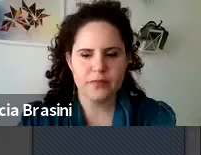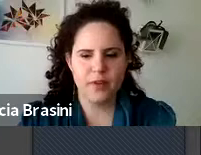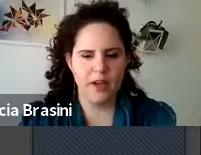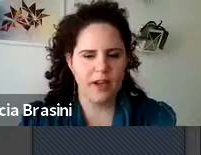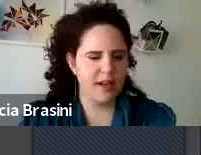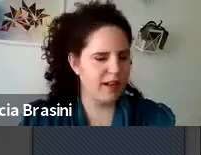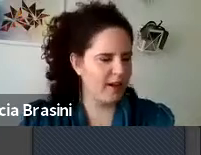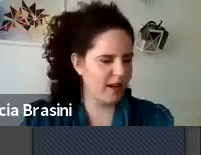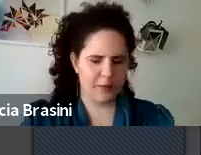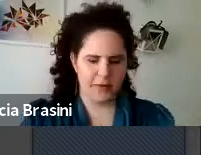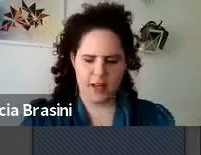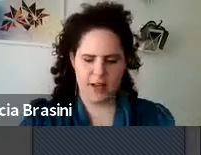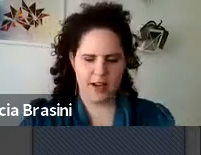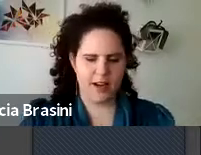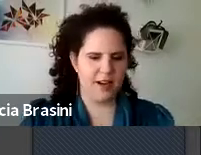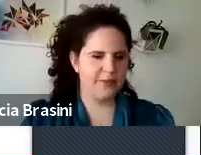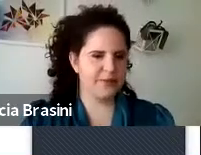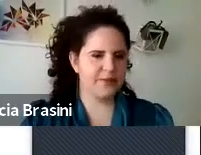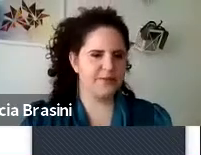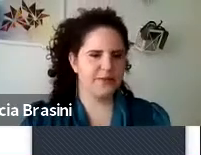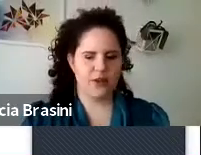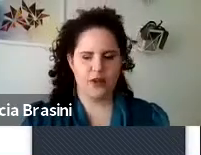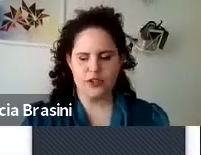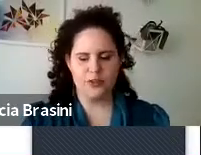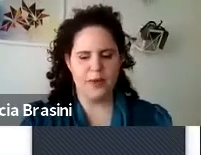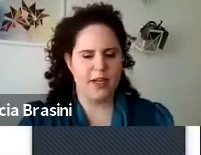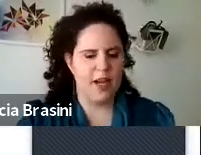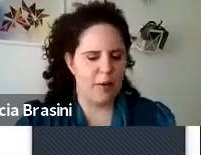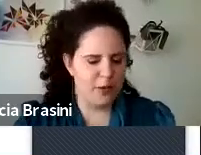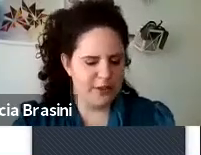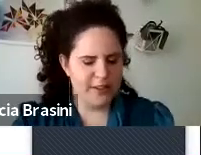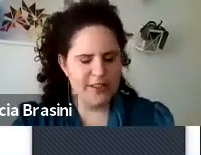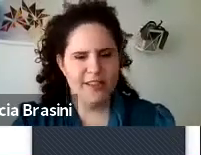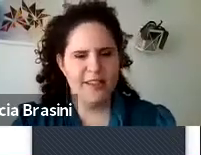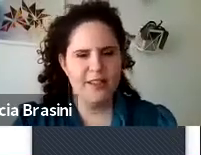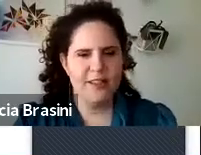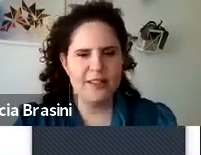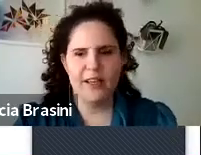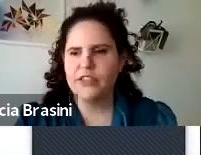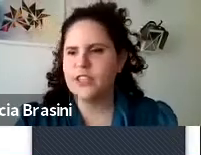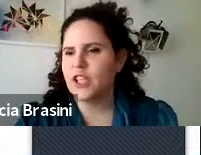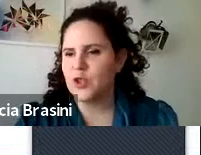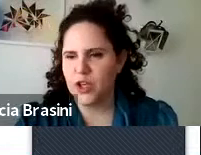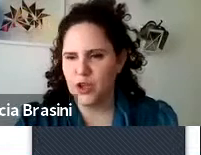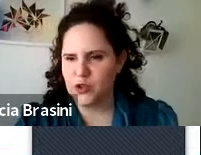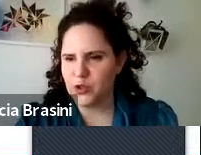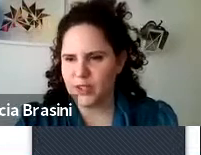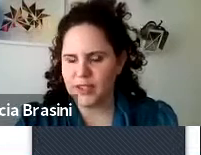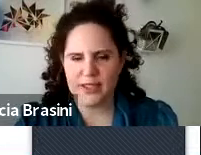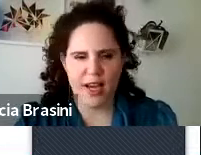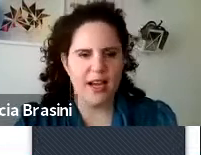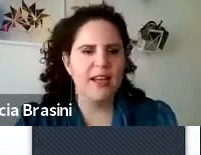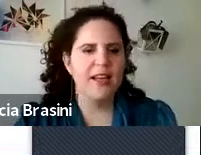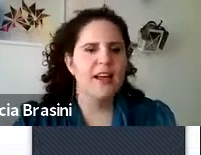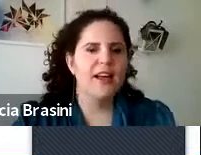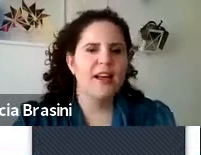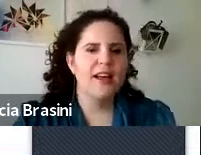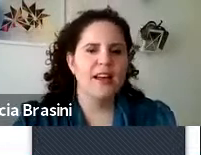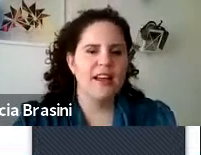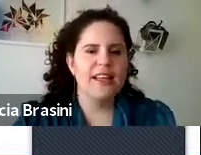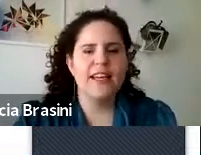Allora. E la mia oggi parliamo della visitatore con